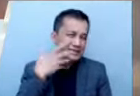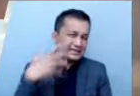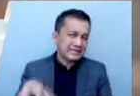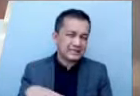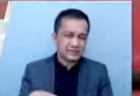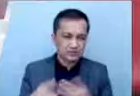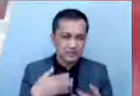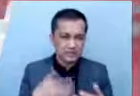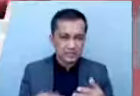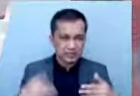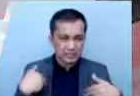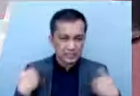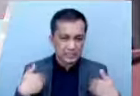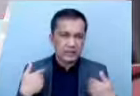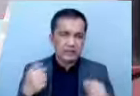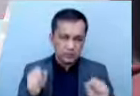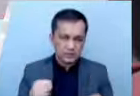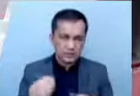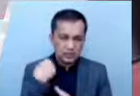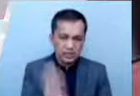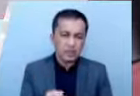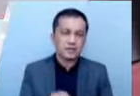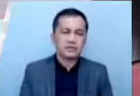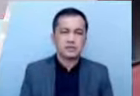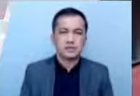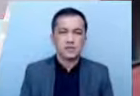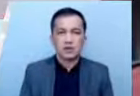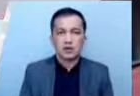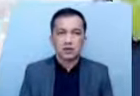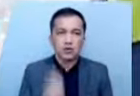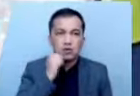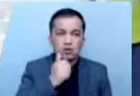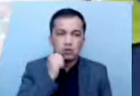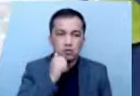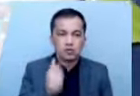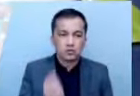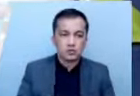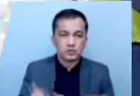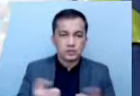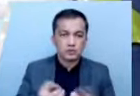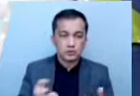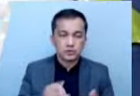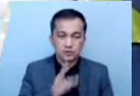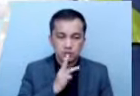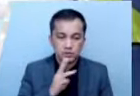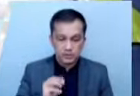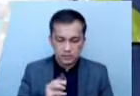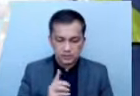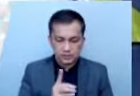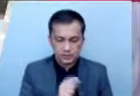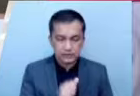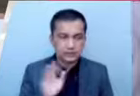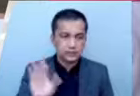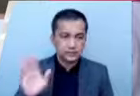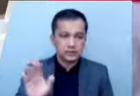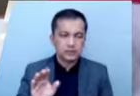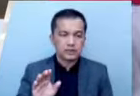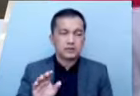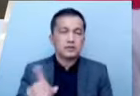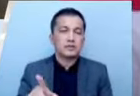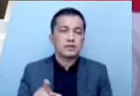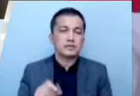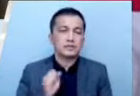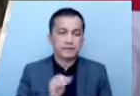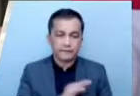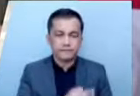ma-heat stroke eh. Mas madalas na rin ang pamamahagi ng tubig ng MMDA sa kanilang mga enforcer. Part po niyan